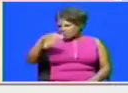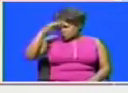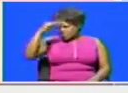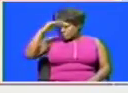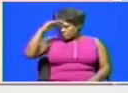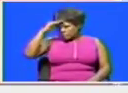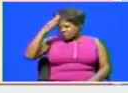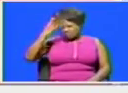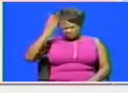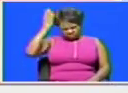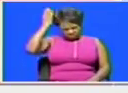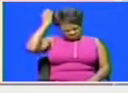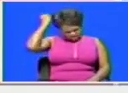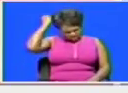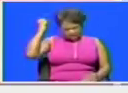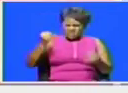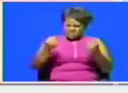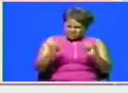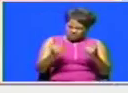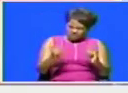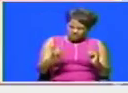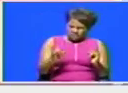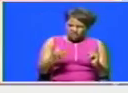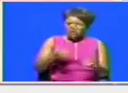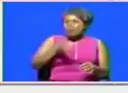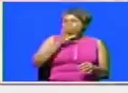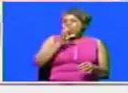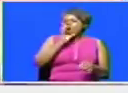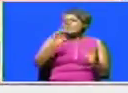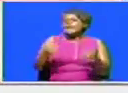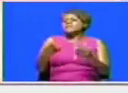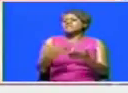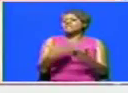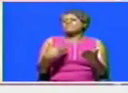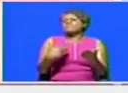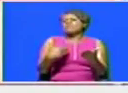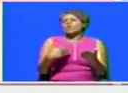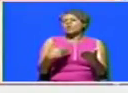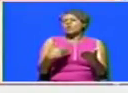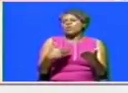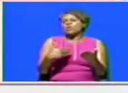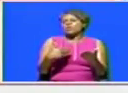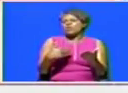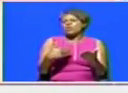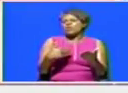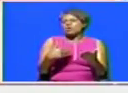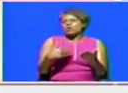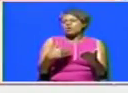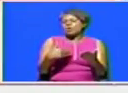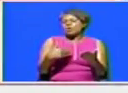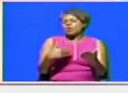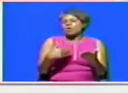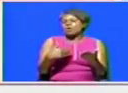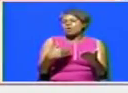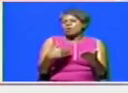akija nyumbani amelewa, jaribu juu chini anywe maji kabla hajalala. Tena usimkubalie lale na viatu, lale na nguo na ile mshipi kwenye kiuno.